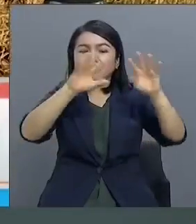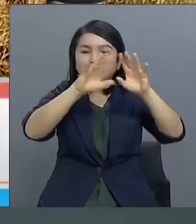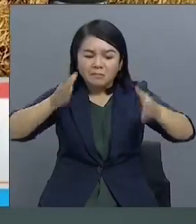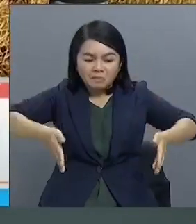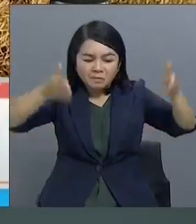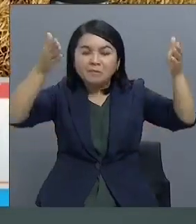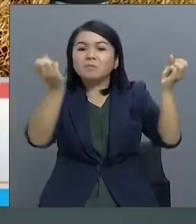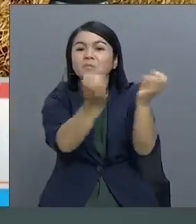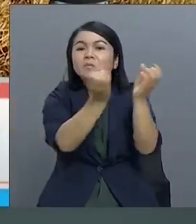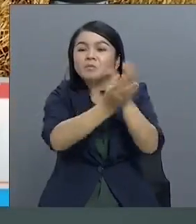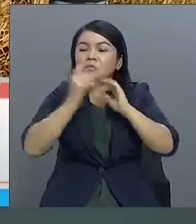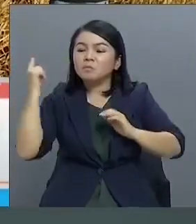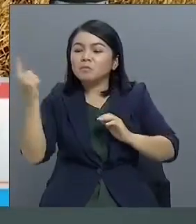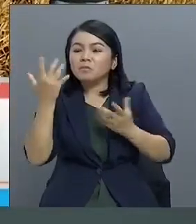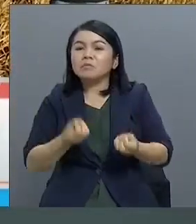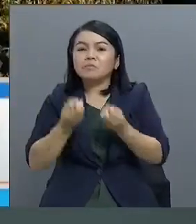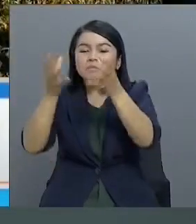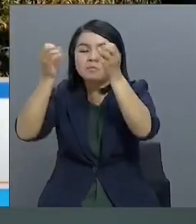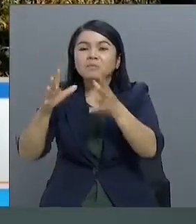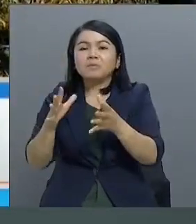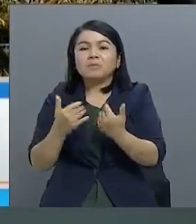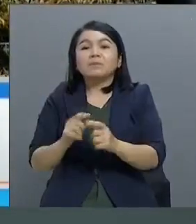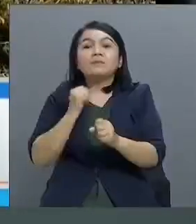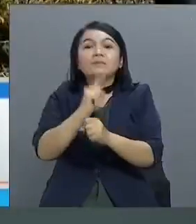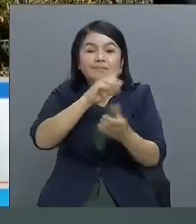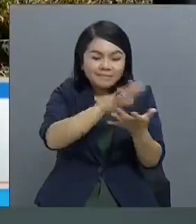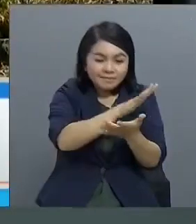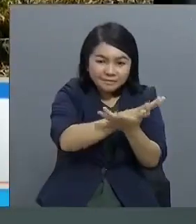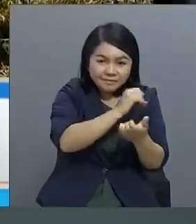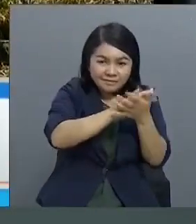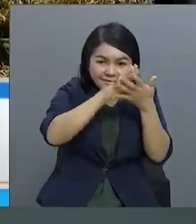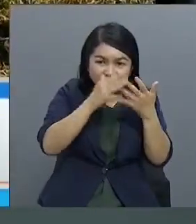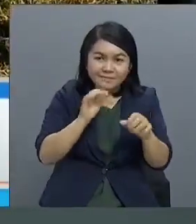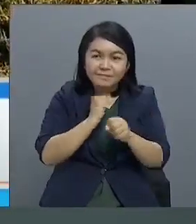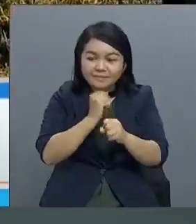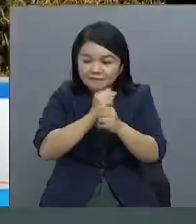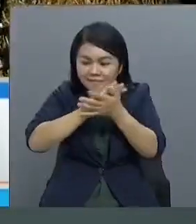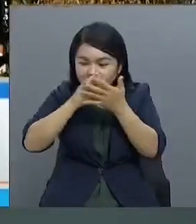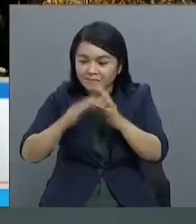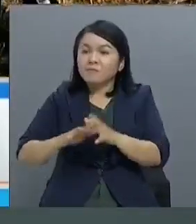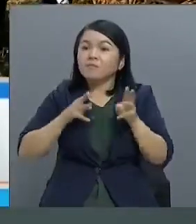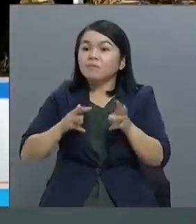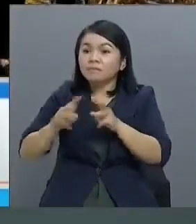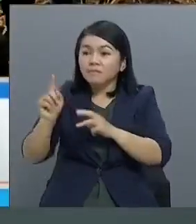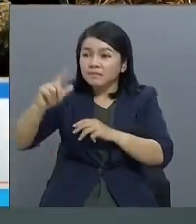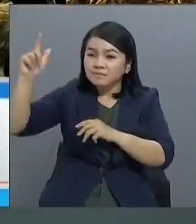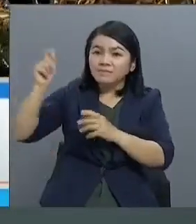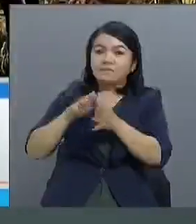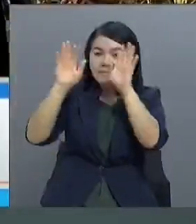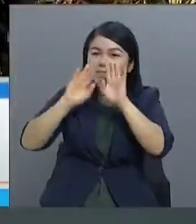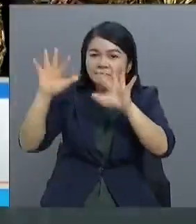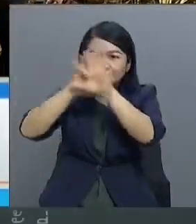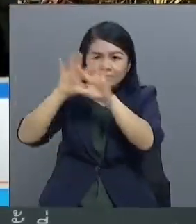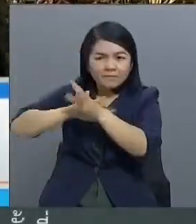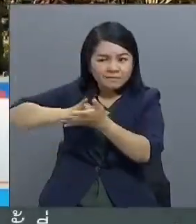บังไปหมดก็ทำไว้ส่งอาจารย์เฉย การทำว่าวให้ลอยขึ้นเขาบอกว่าต้องมีแบบแอโรไดนามิกของเขาเหมือนกัน ต้อง ม ีกลศาสตร์การบินอะไร